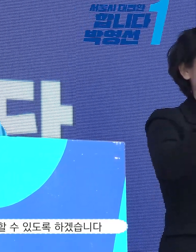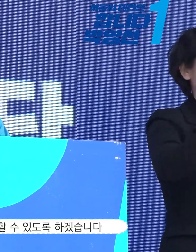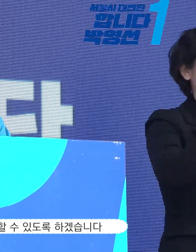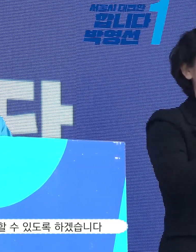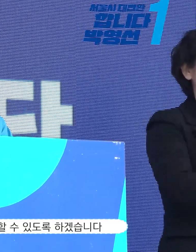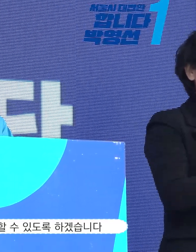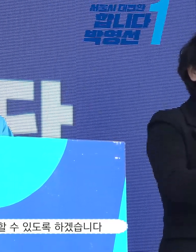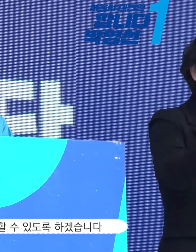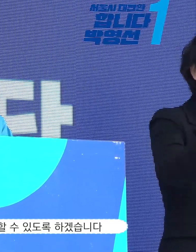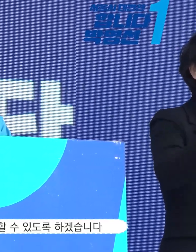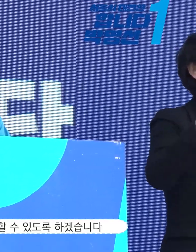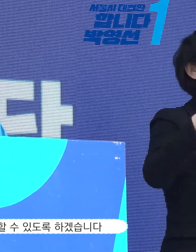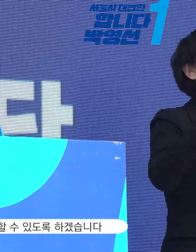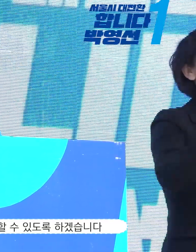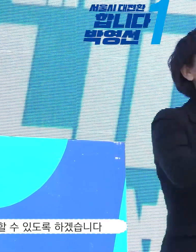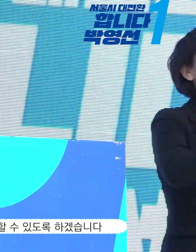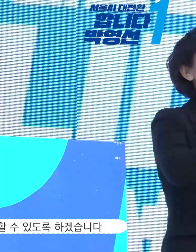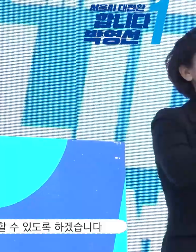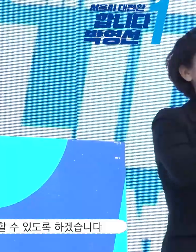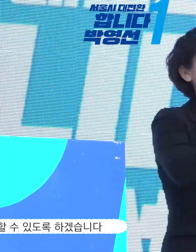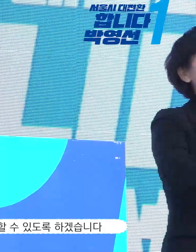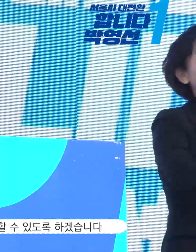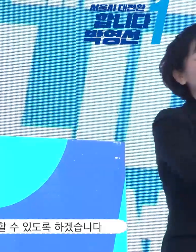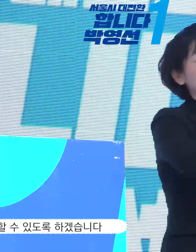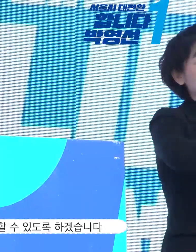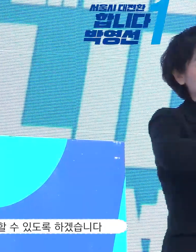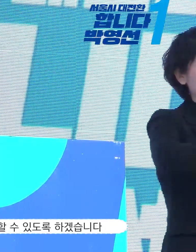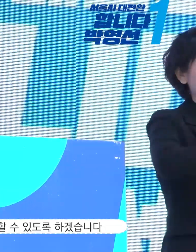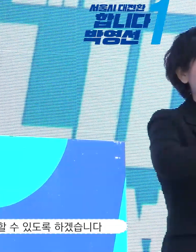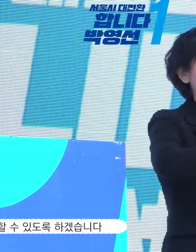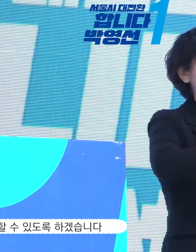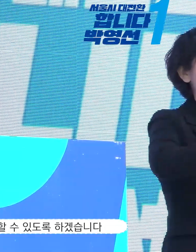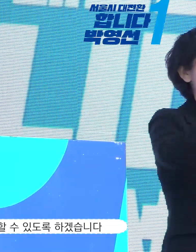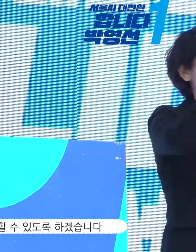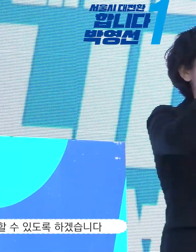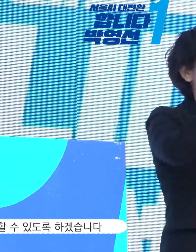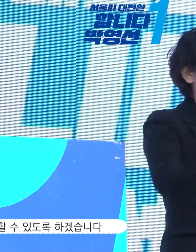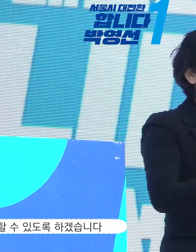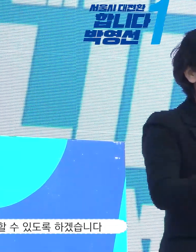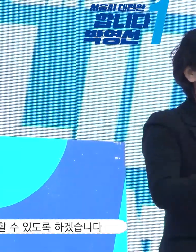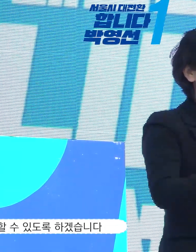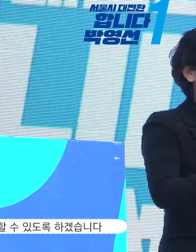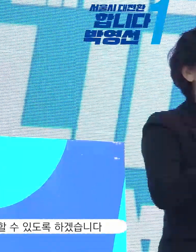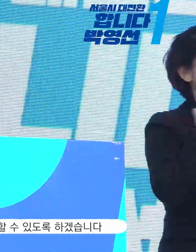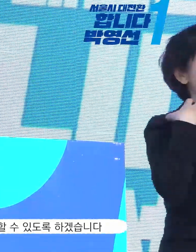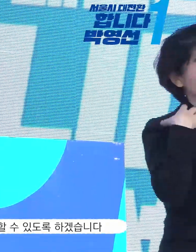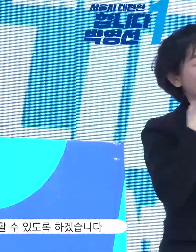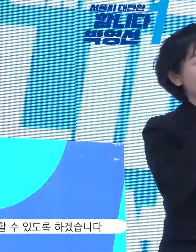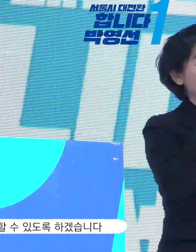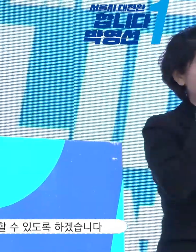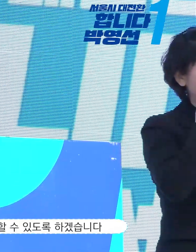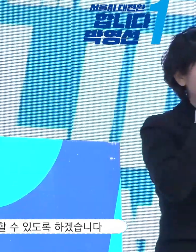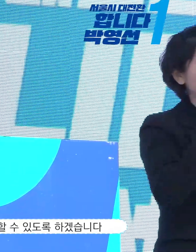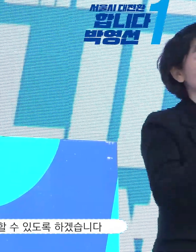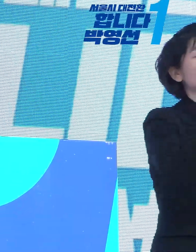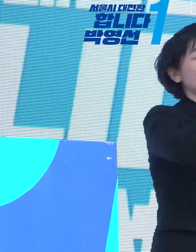버스와 지하철을 대폭 할인된 금액으로 부담 없이 이용할 수 있도록 하겠습니다,